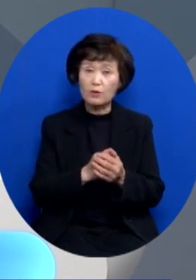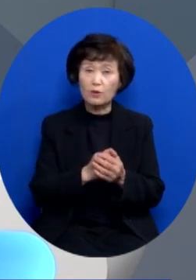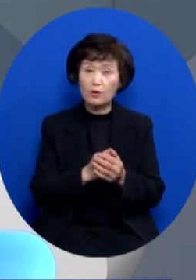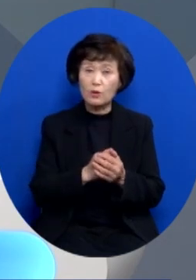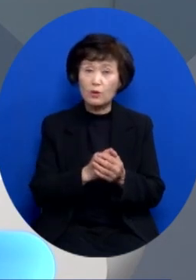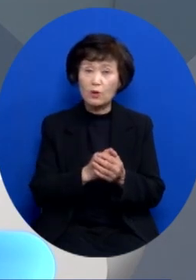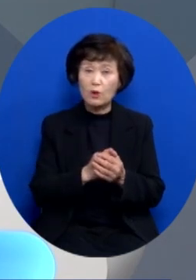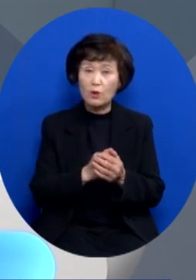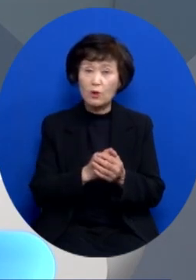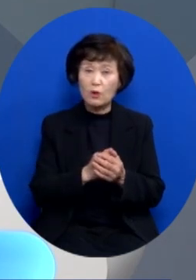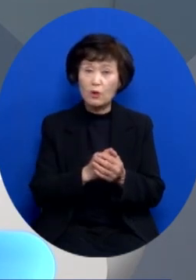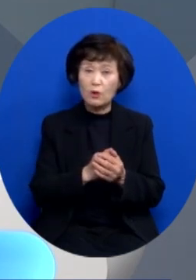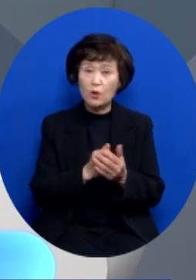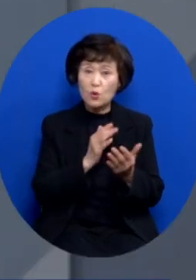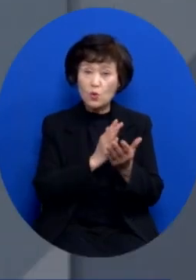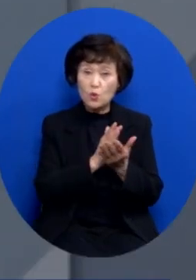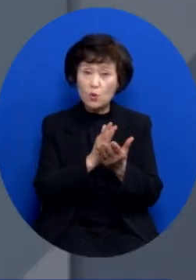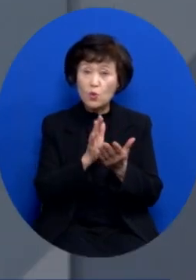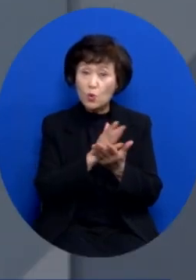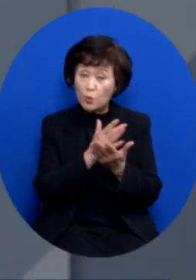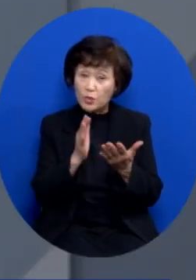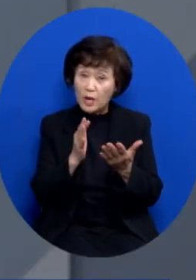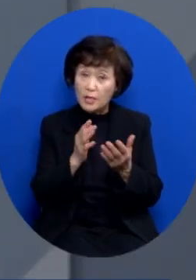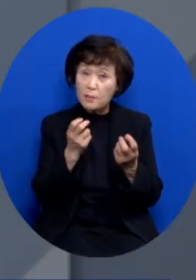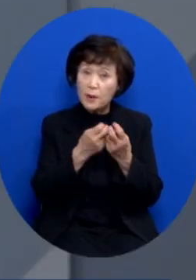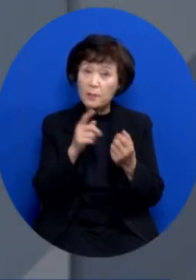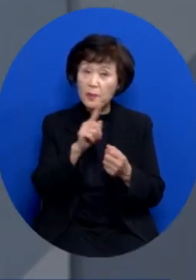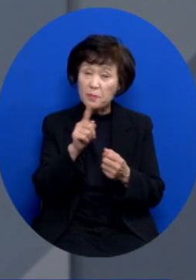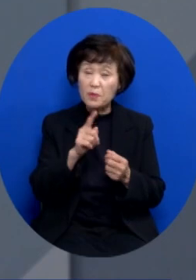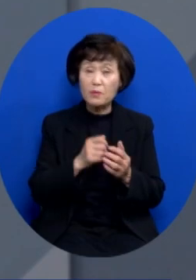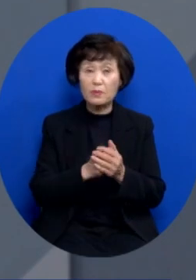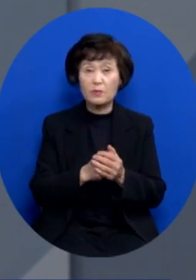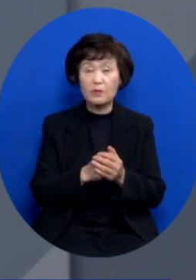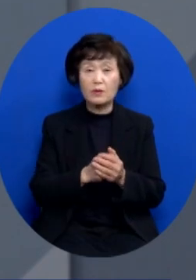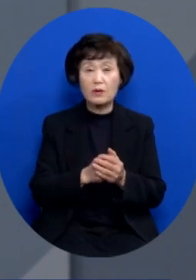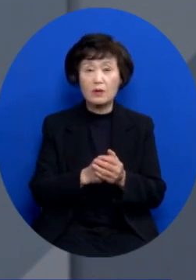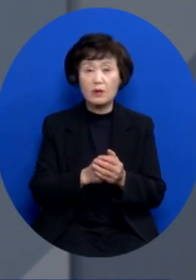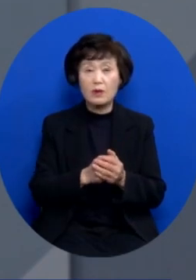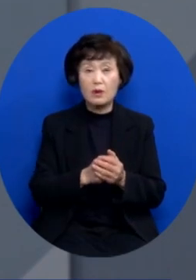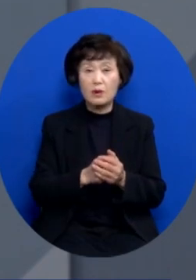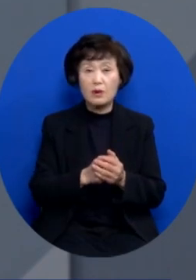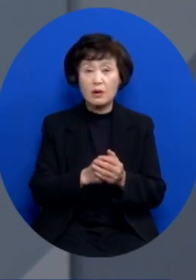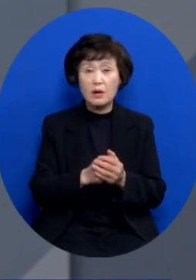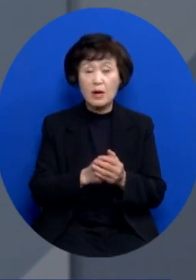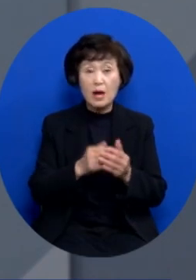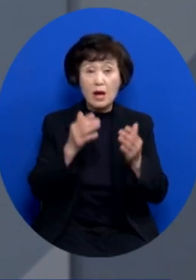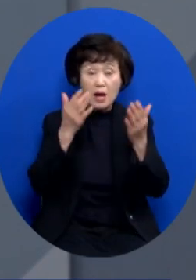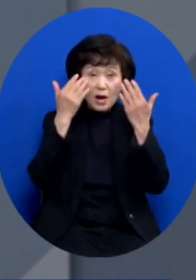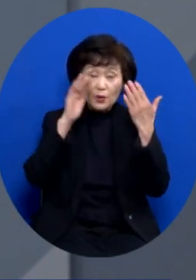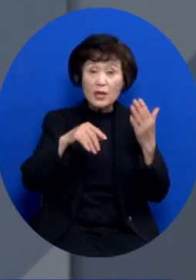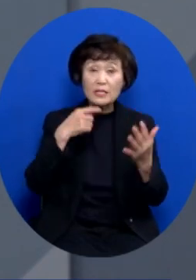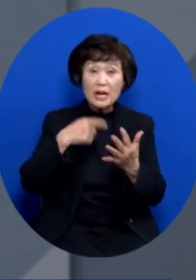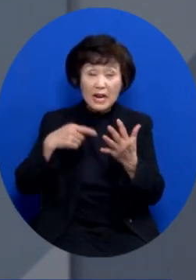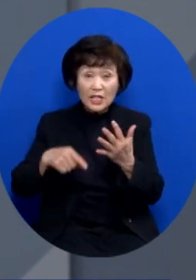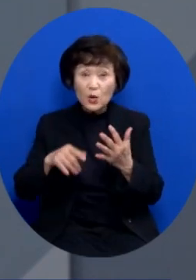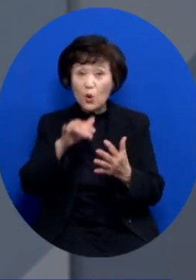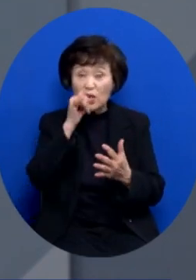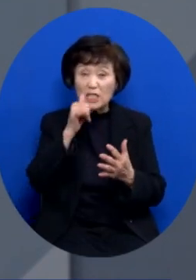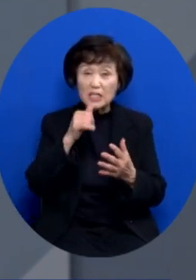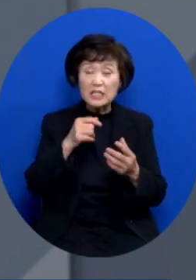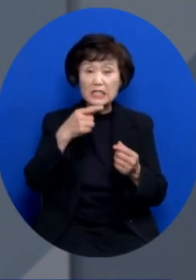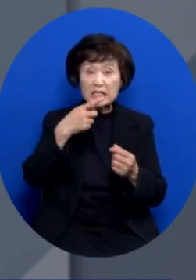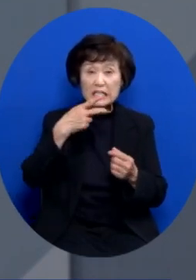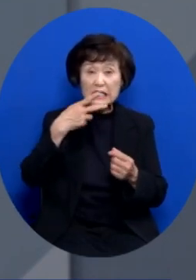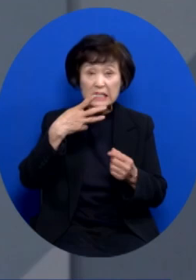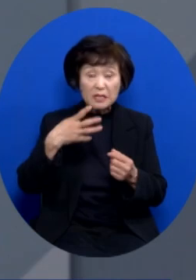구분할 수 있을까요? 지금 전 세계적으로 우리나라 국가인권위원회나 교과서에 가르치는 것은 1, 2, 3세대 인권이라고